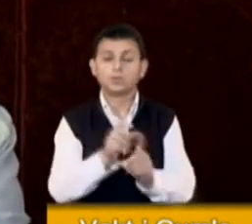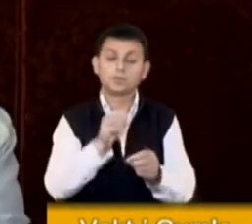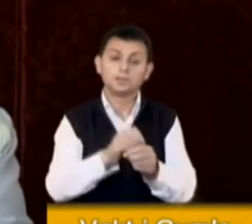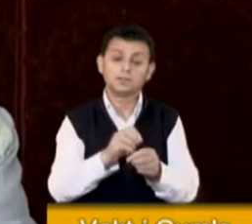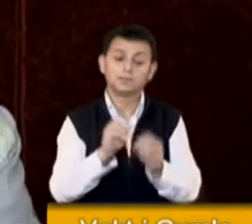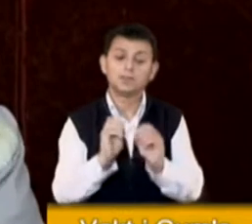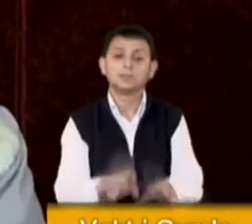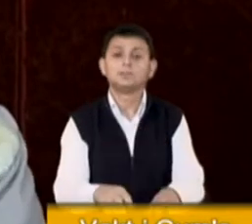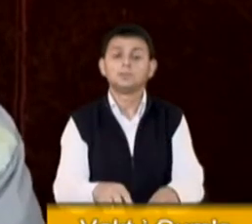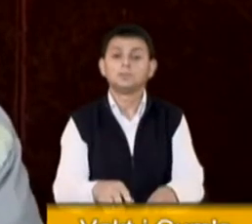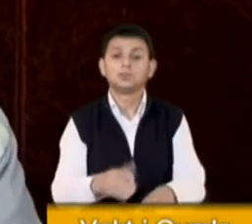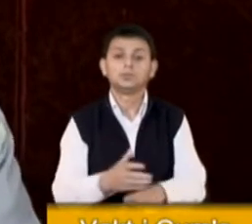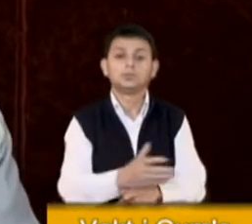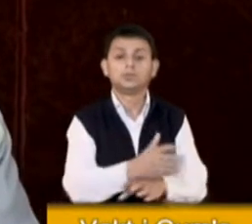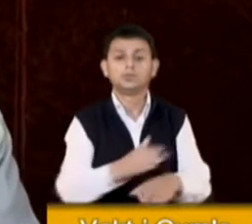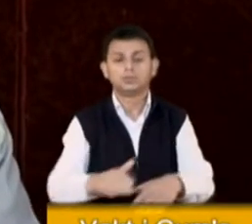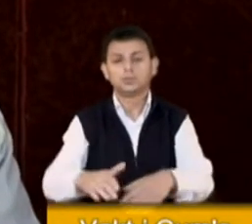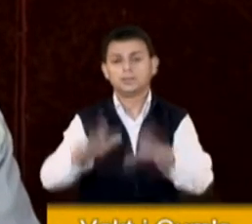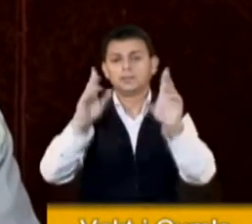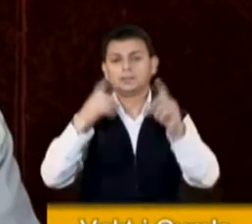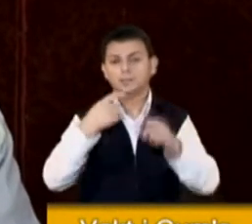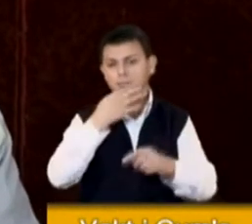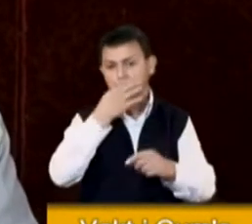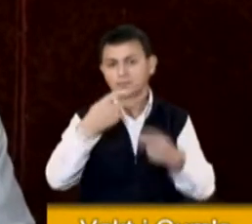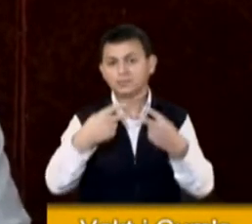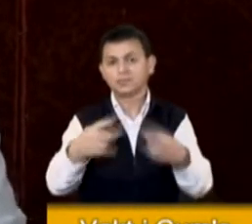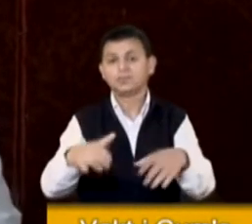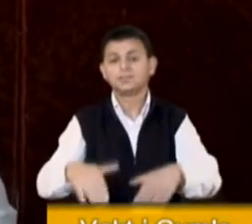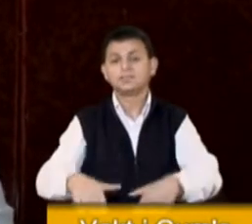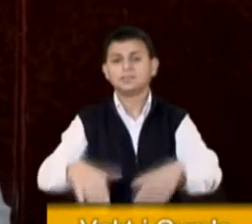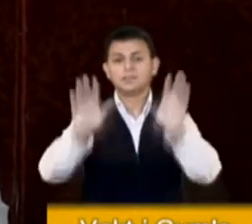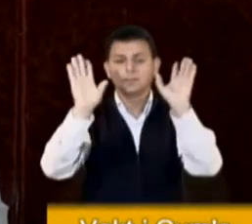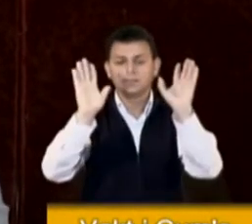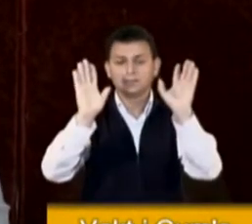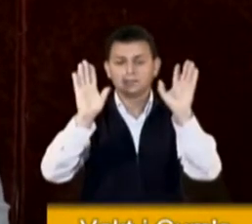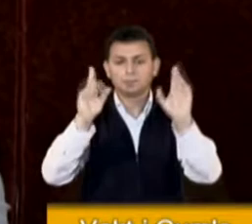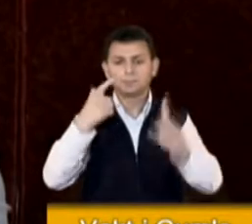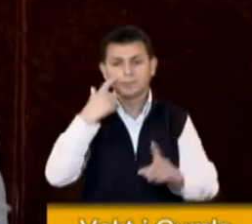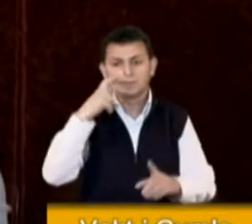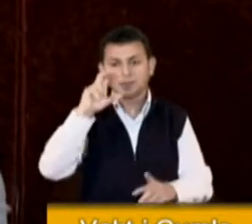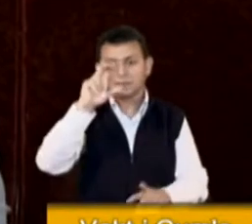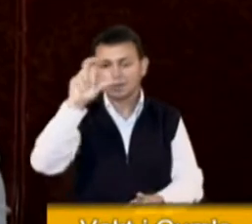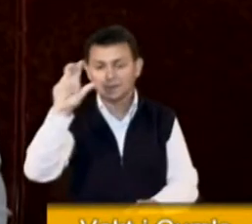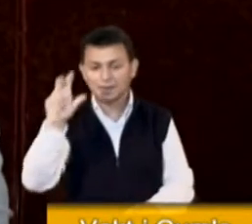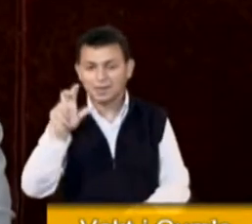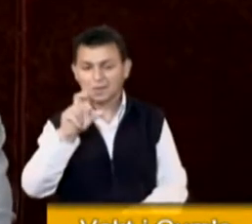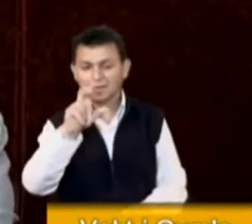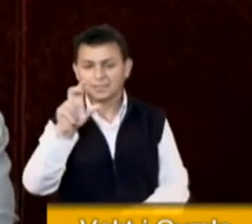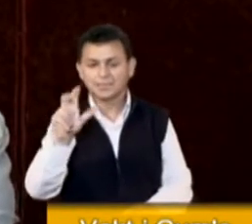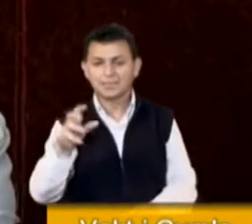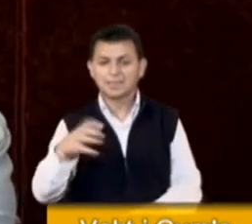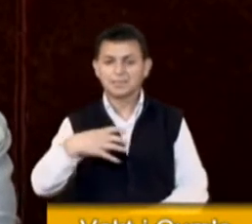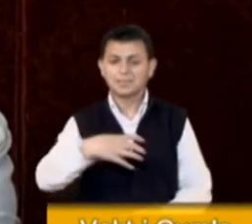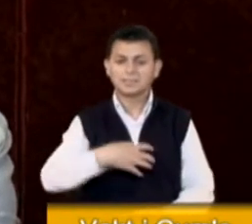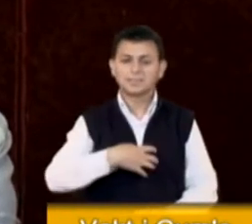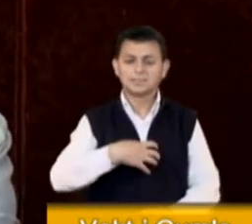için atmak caiz değildir. Nazar değenin elbisesinden bir parça yırtıp,